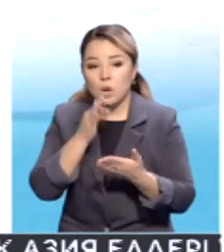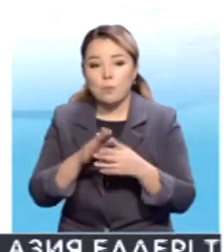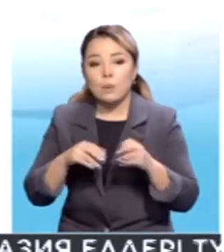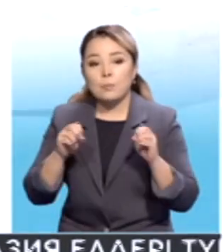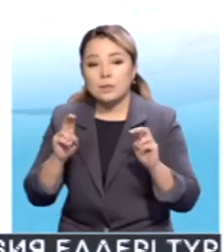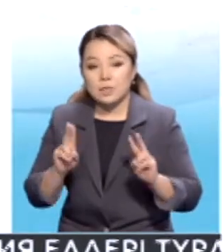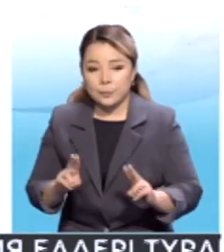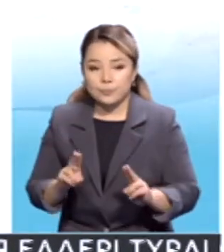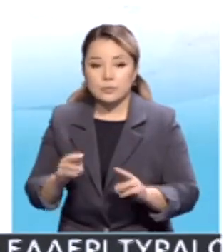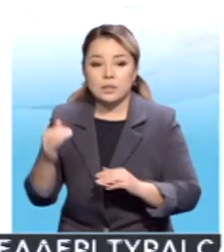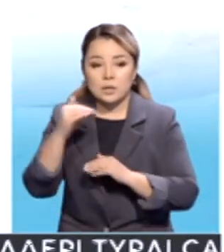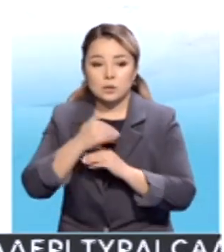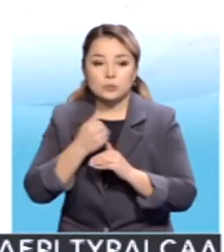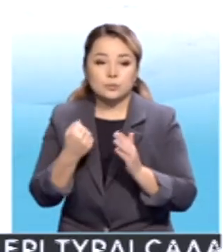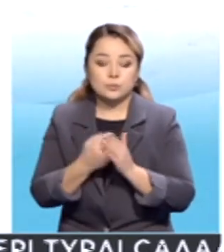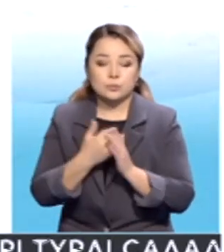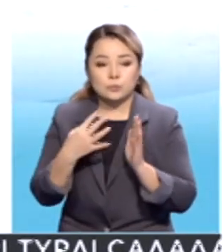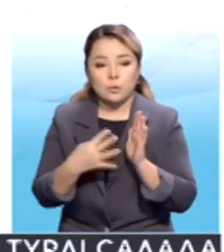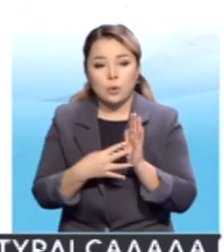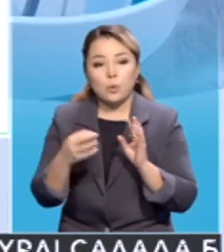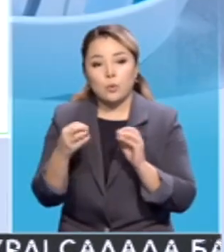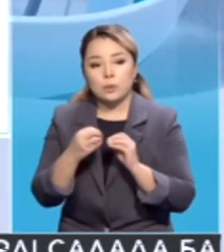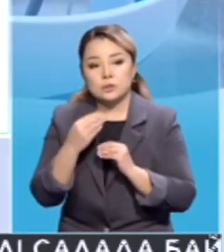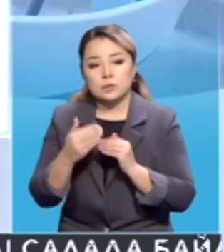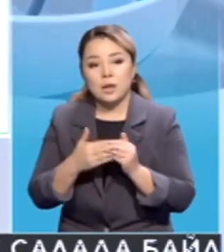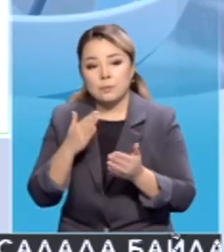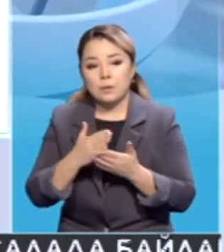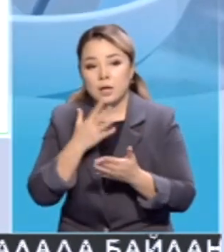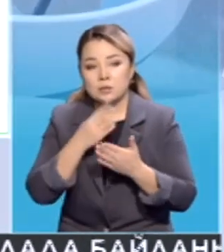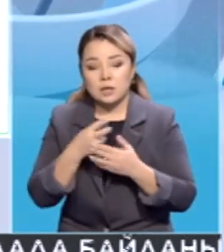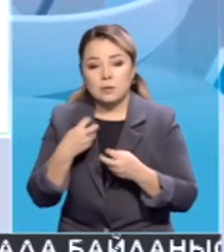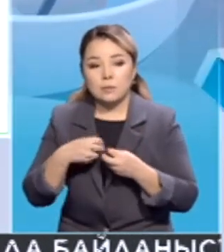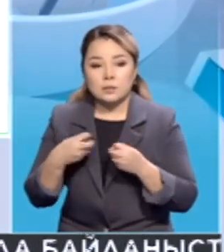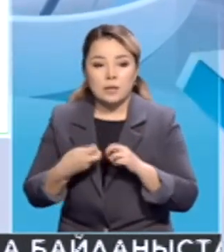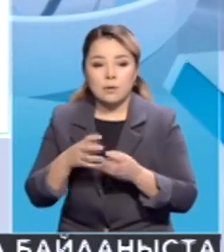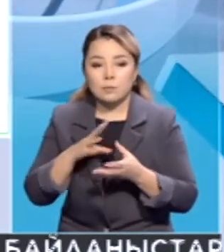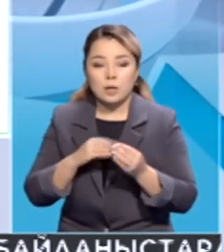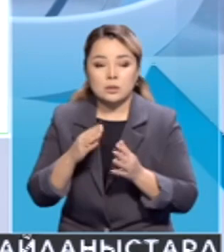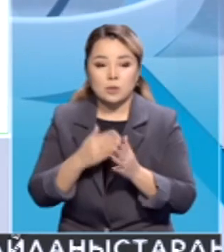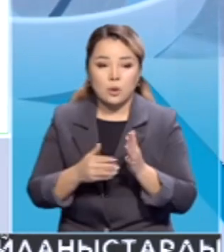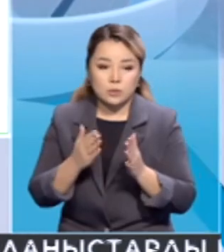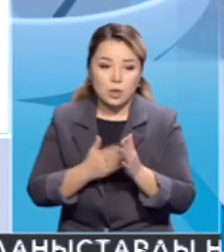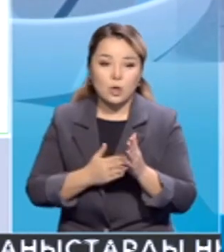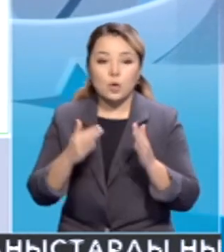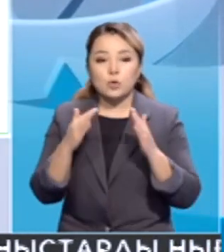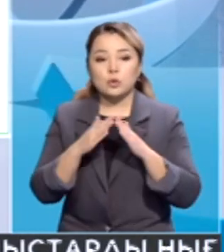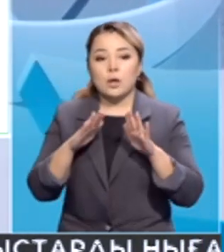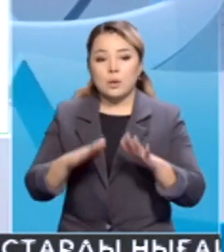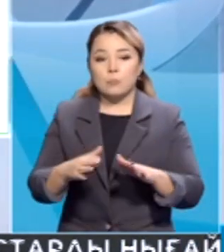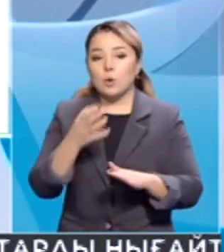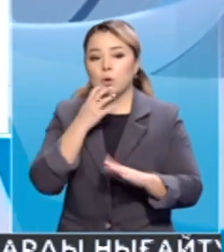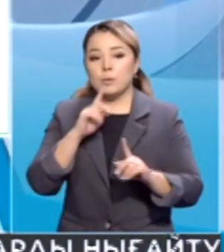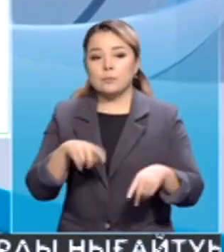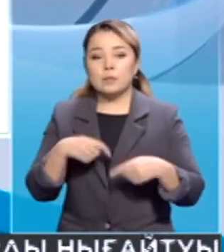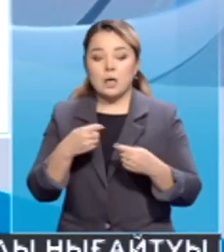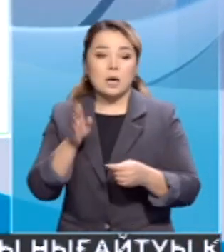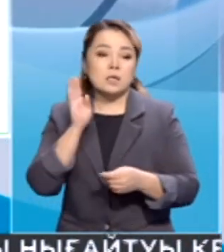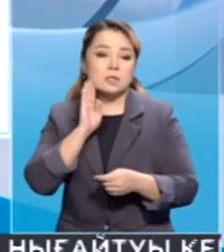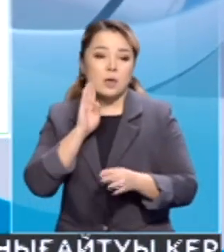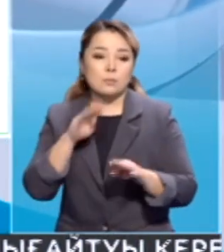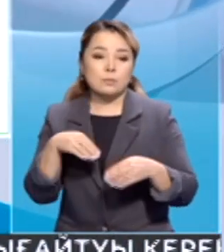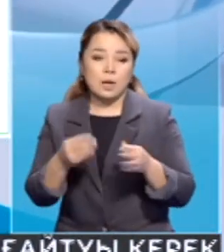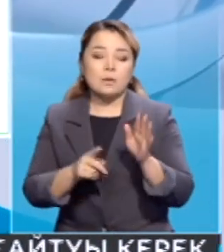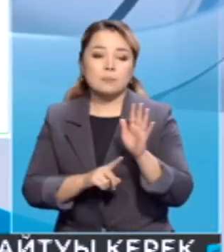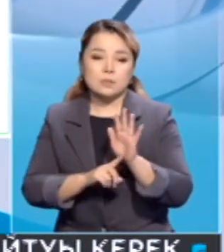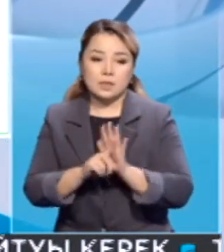мамандар кешкі сағат 9-10-дардың шамасында апаттың салдары толық жойылып, үйлерге қайтадан су беріле бастайтынын айтады.